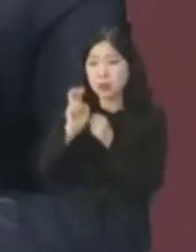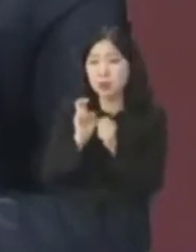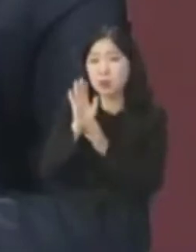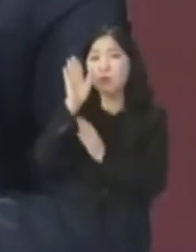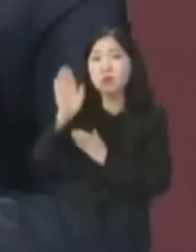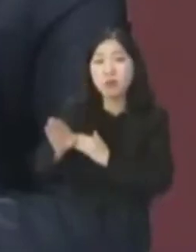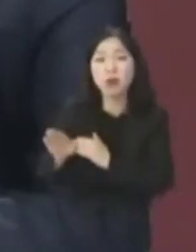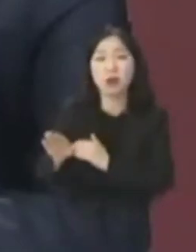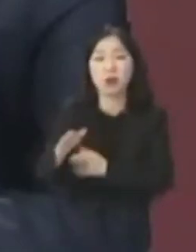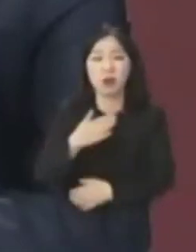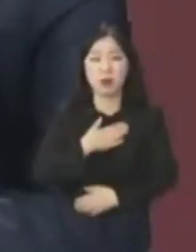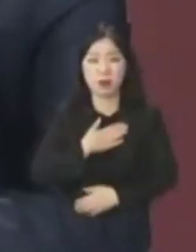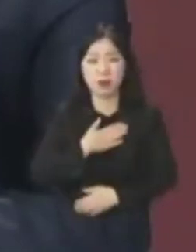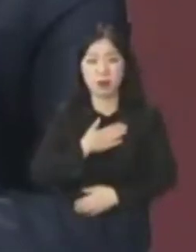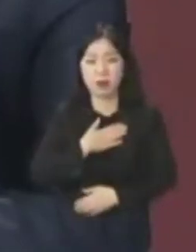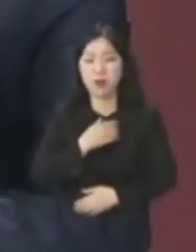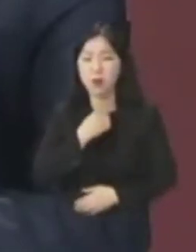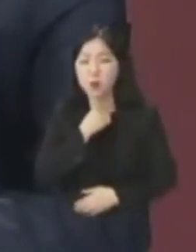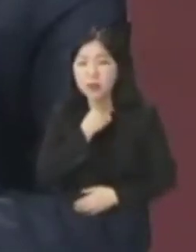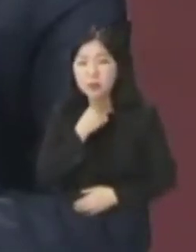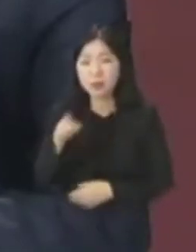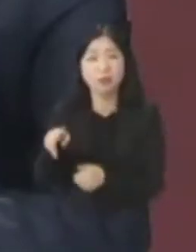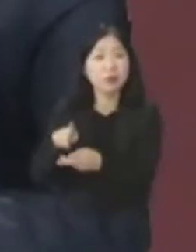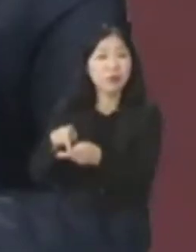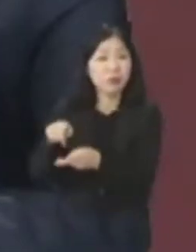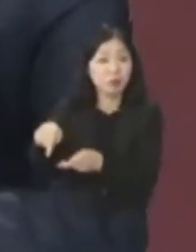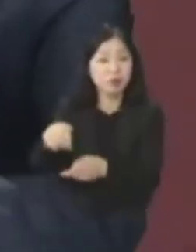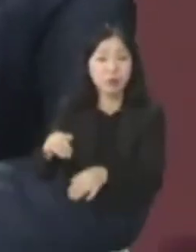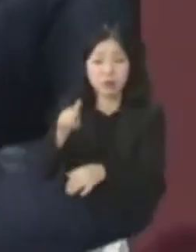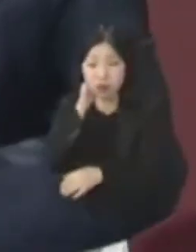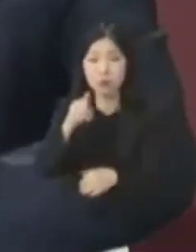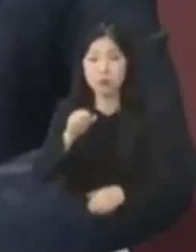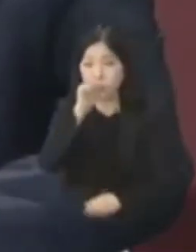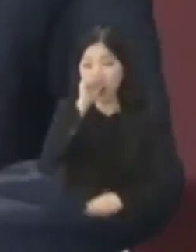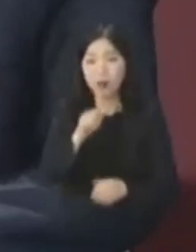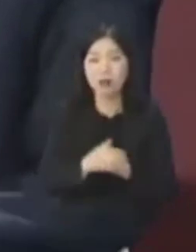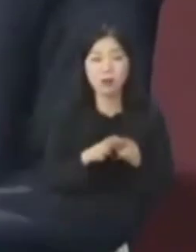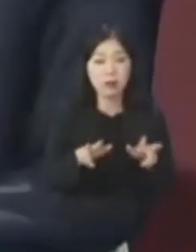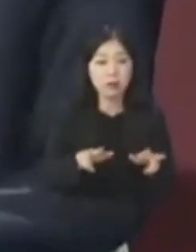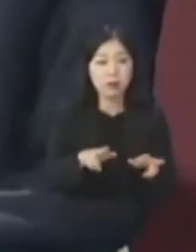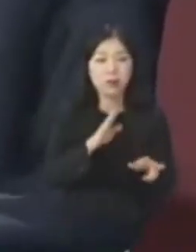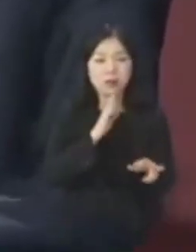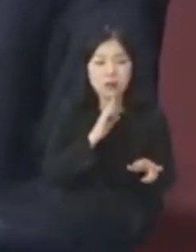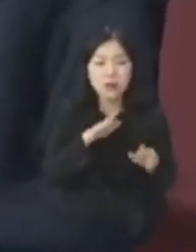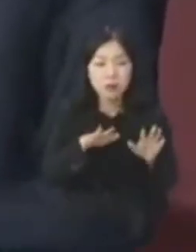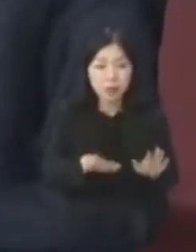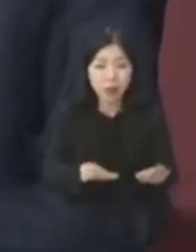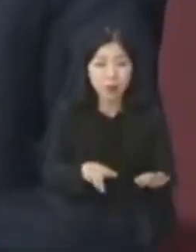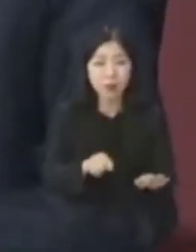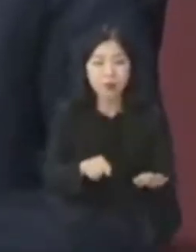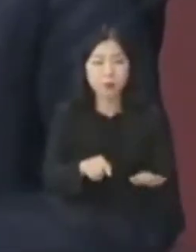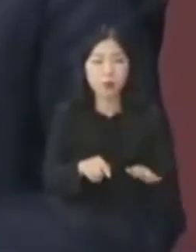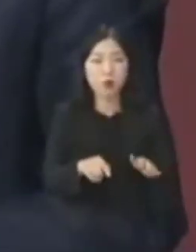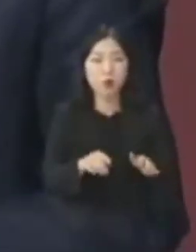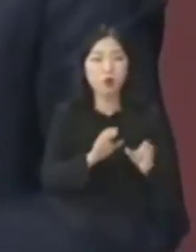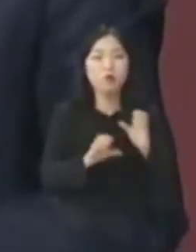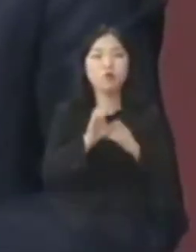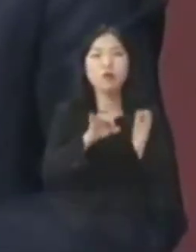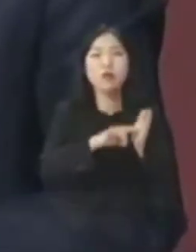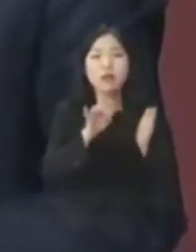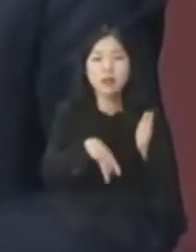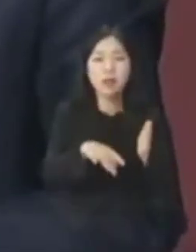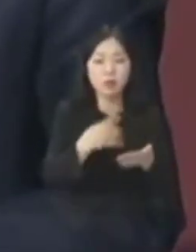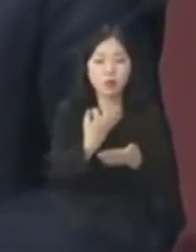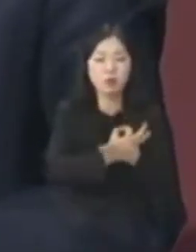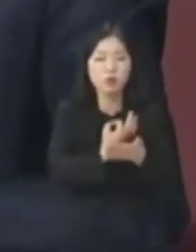후에나 우리가 이제 좀 원할 정도가 아닌가. 저는 당장에 하다못해 한시적으로 뭐 부가세 소득세 면제라도